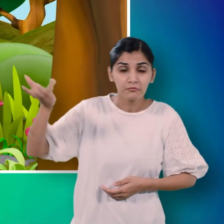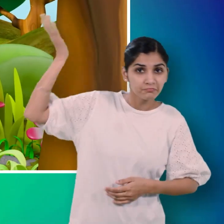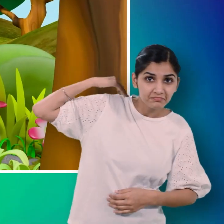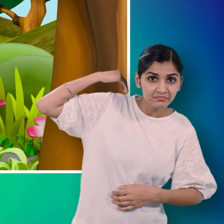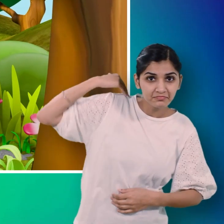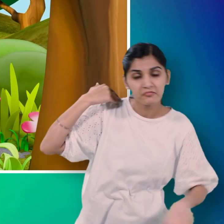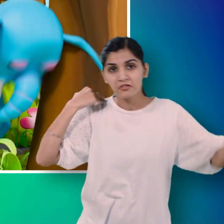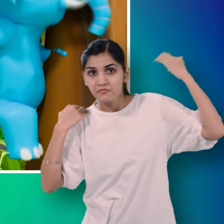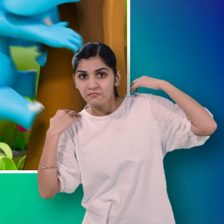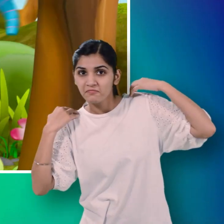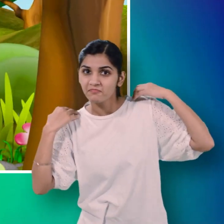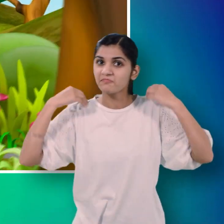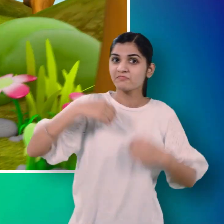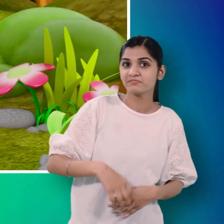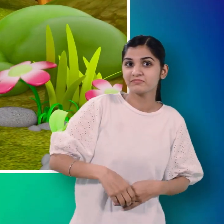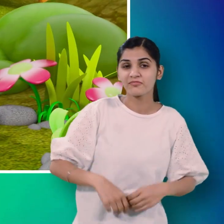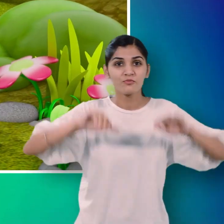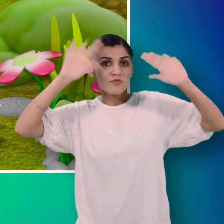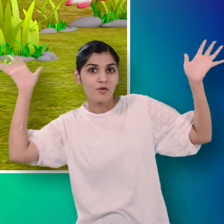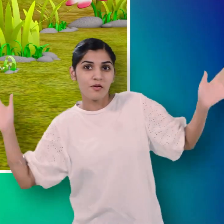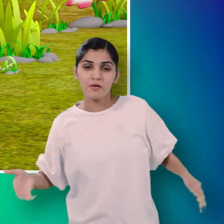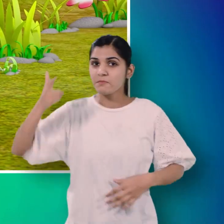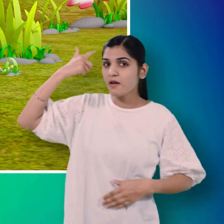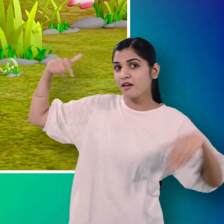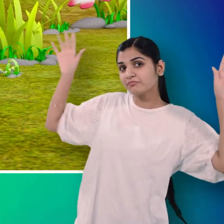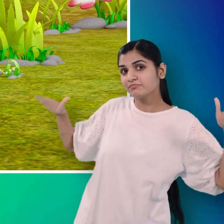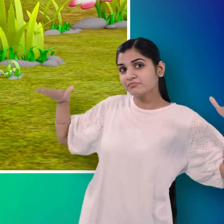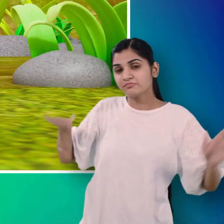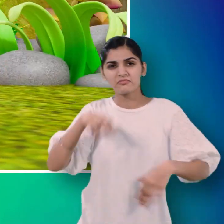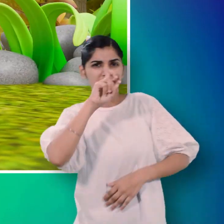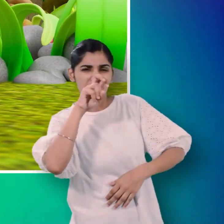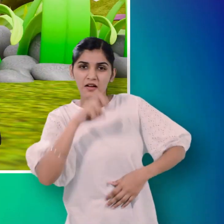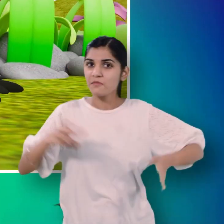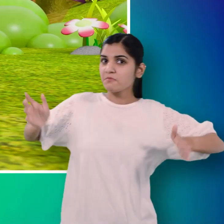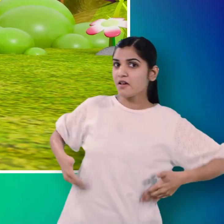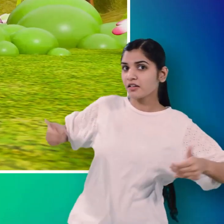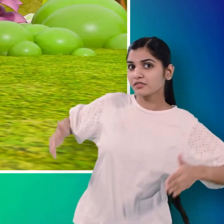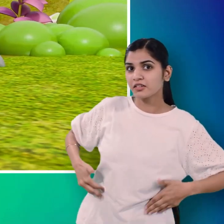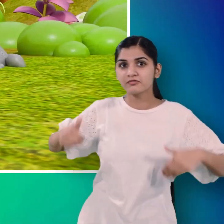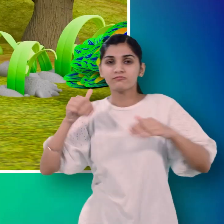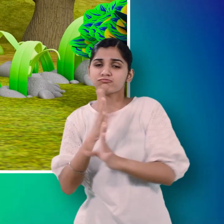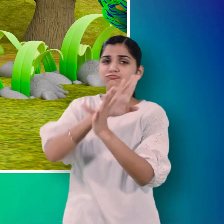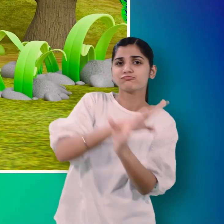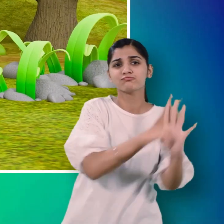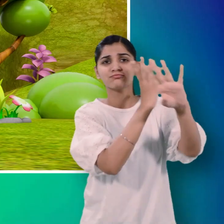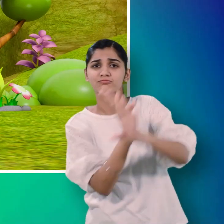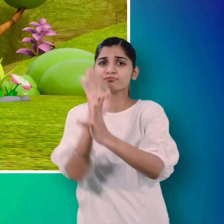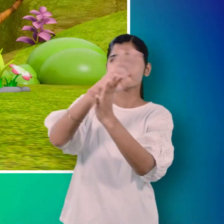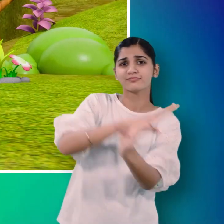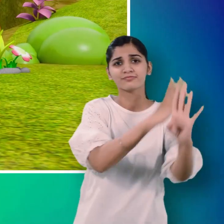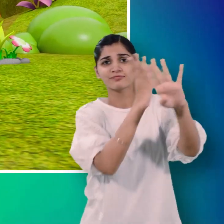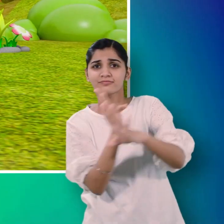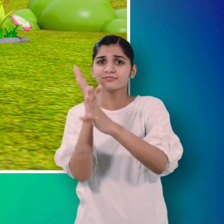सीधा दिल्ली जाऊंगा, तेरी दुल्हनिया लाऊंगा। मोर भी आया, कौवा भी आया, चूहा भी आया, बंदर भी आया।